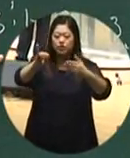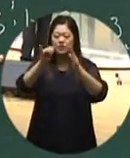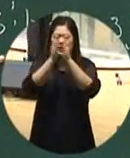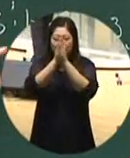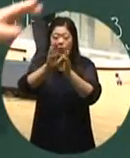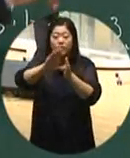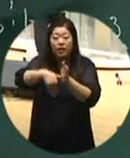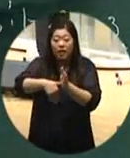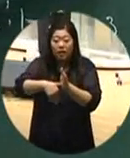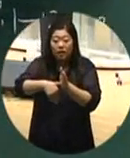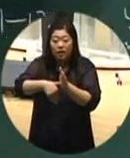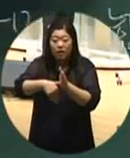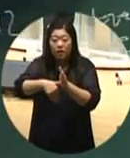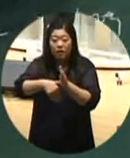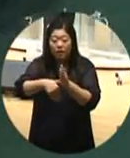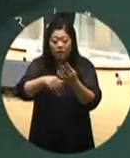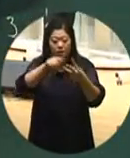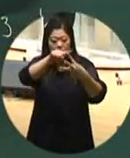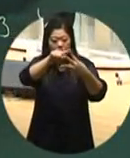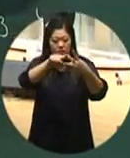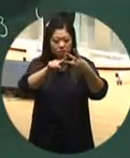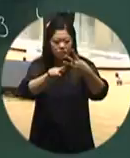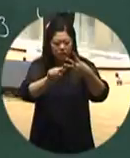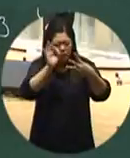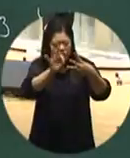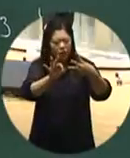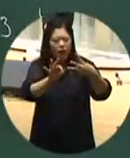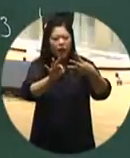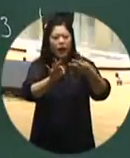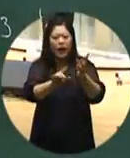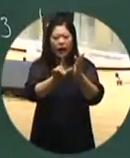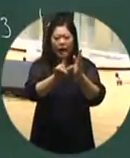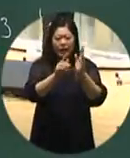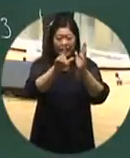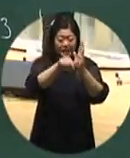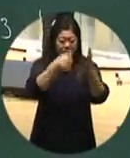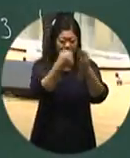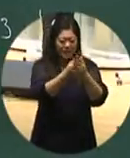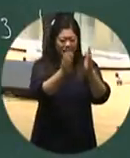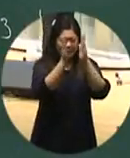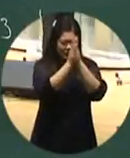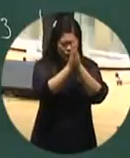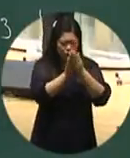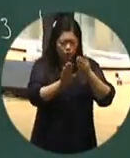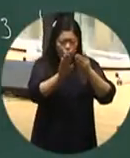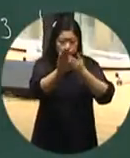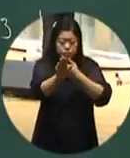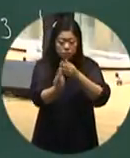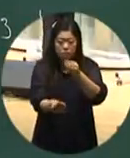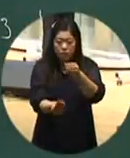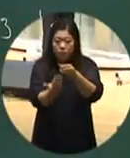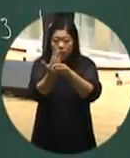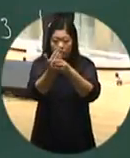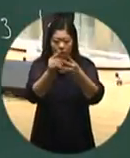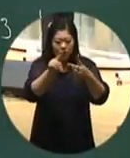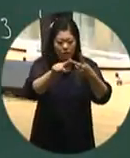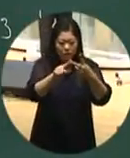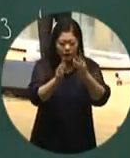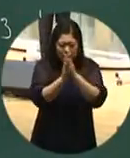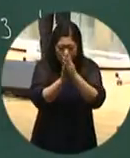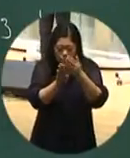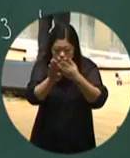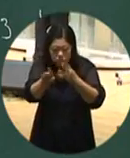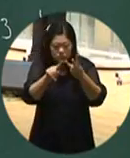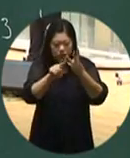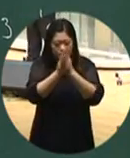the ninth hour of prayer. 이렇게 연결돼요. So it connects that 여러분, way. 여러분 정시기도 때는 굉장한 행복한 꿈을 꾸세요. During your time